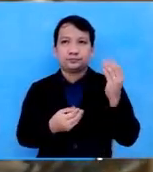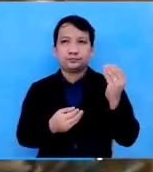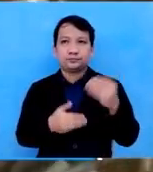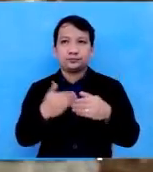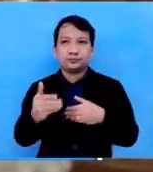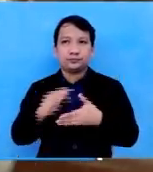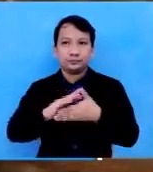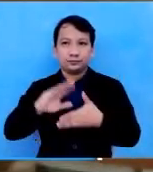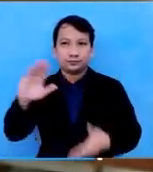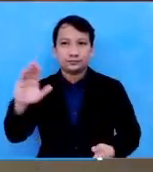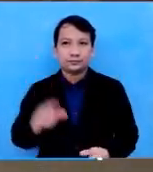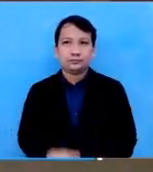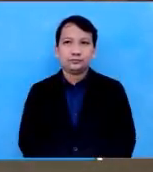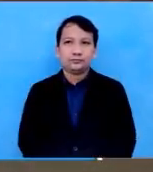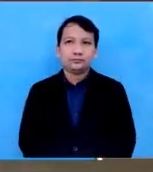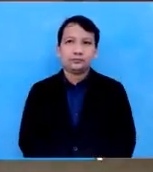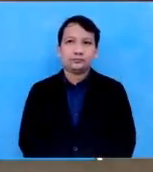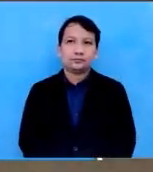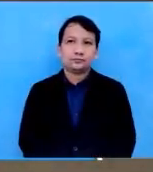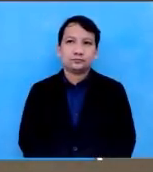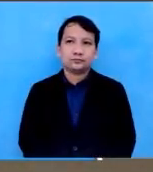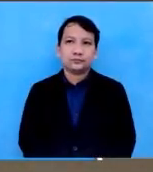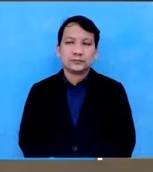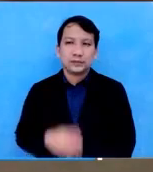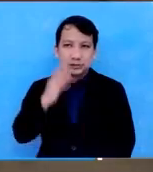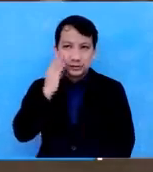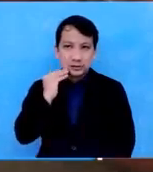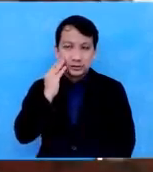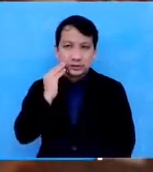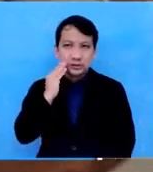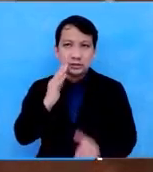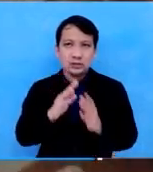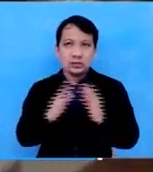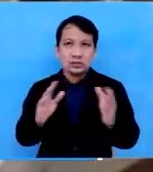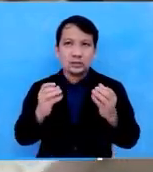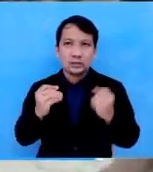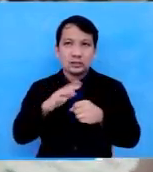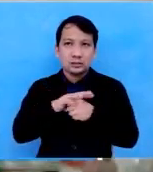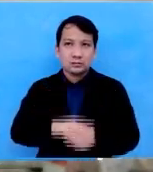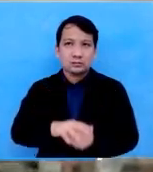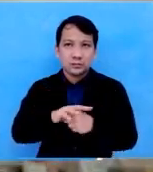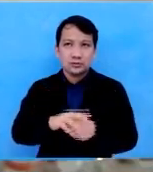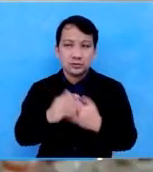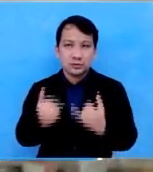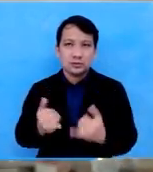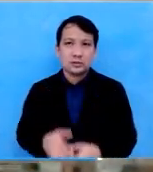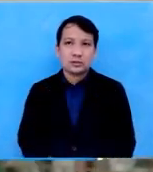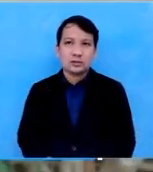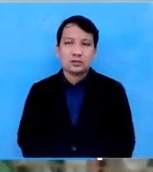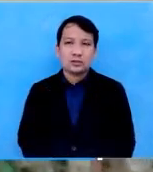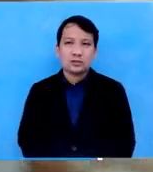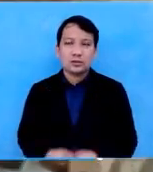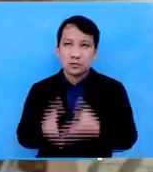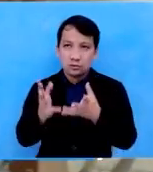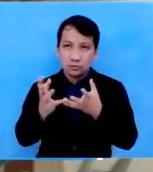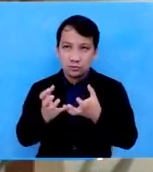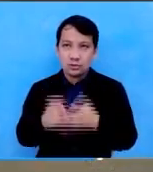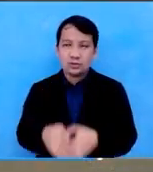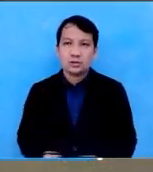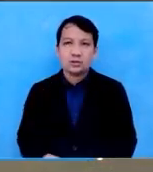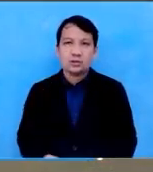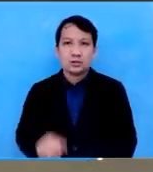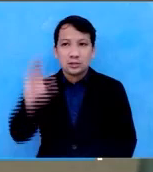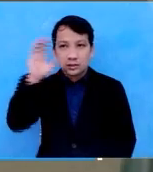vlog. Aniya, nakakaramdam siya ng sobrang daming pressure ngayon at ang tanging gusto niya lang, hanapin ang